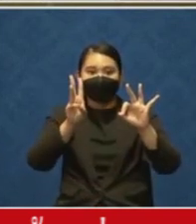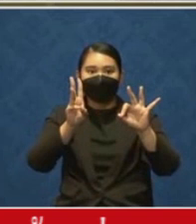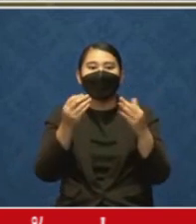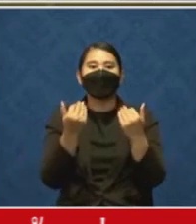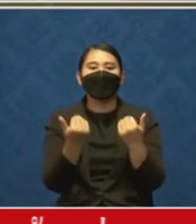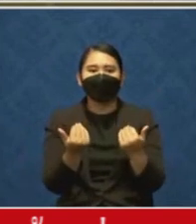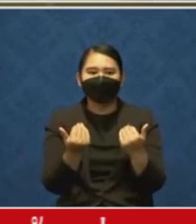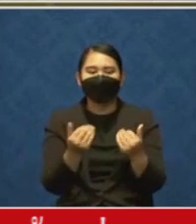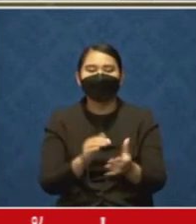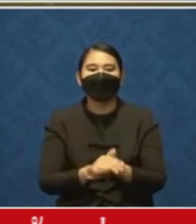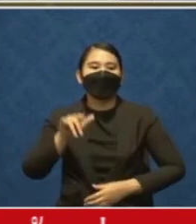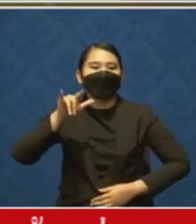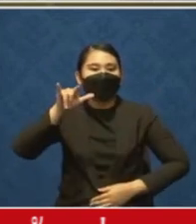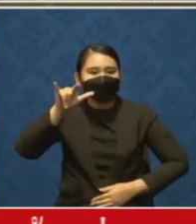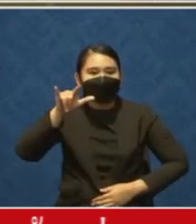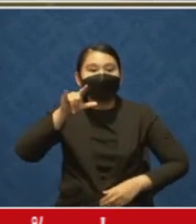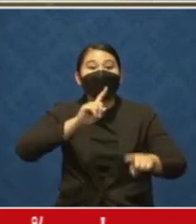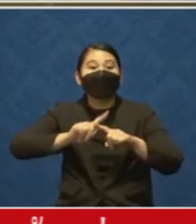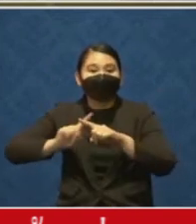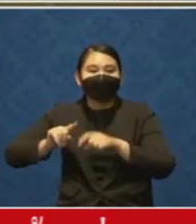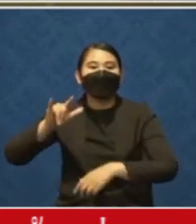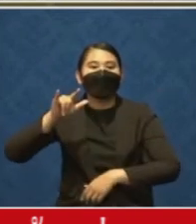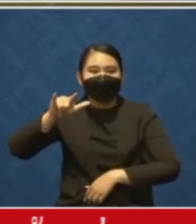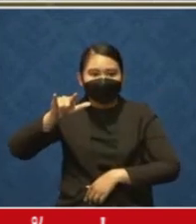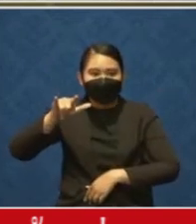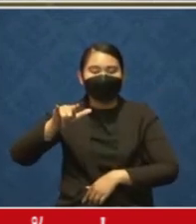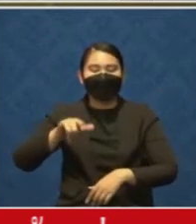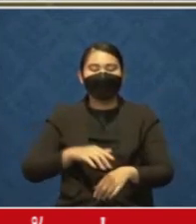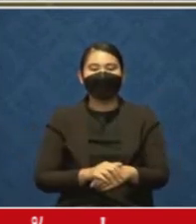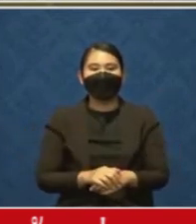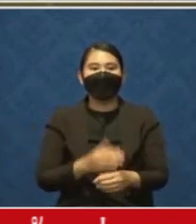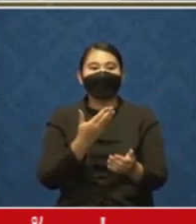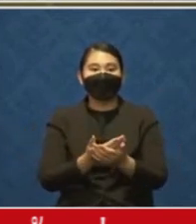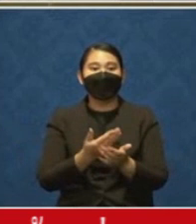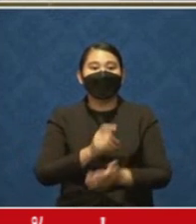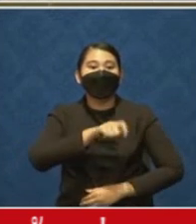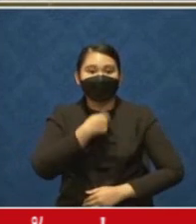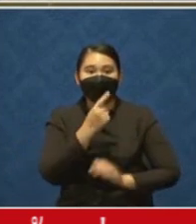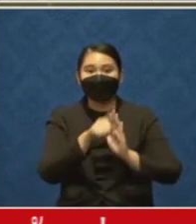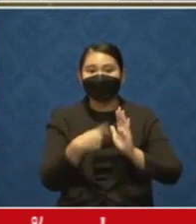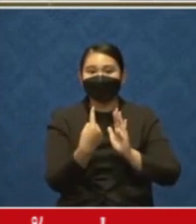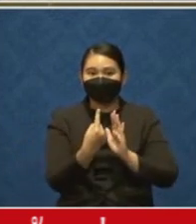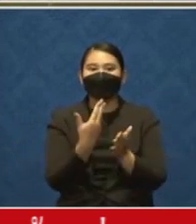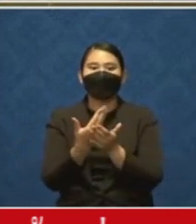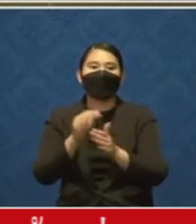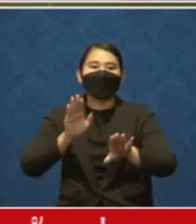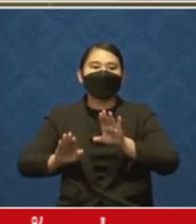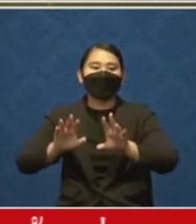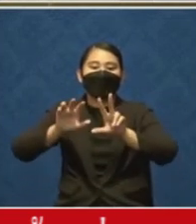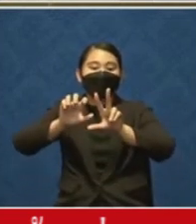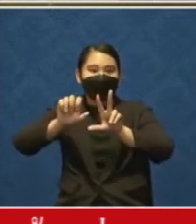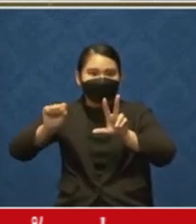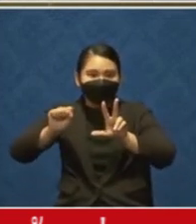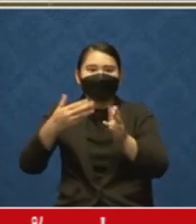ช้กันเนี่ยหรือเครื่องบินกริฟเฟนเนี่ยนะครับที่กองทัพอากาศใช้อยู่เนี่ยเสียค่าใช้จ่ายชั่วโมงบินหนึ่งประมาณ300,000 บาท